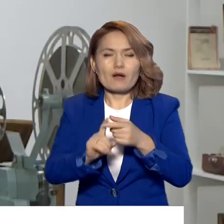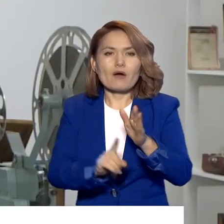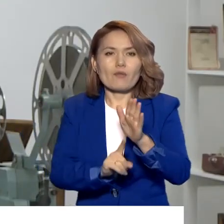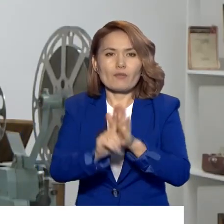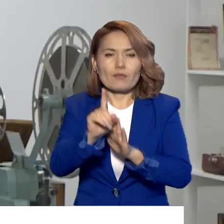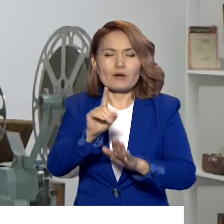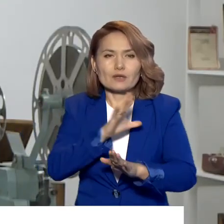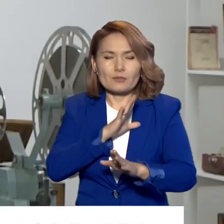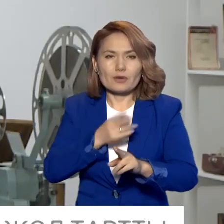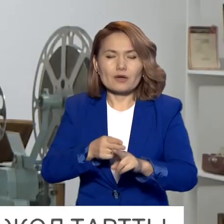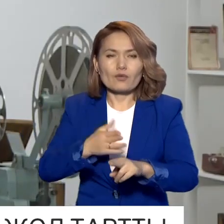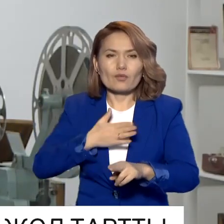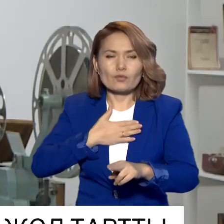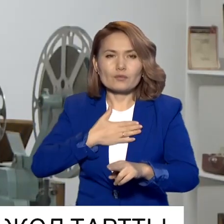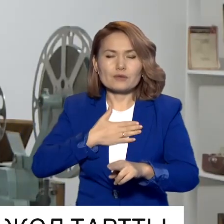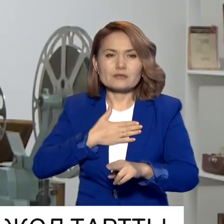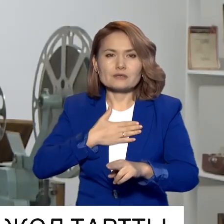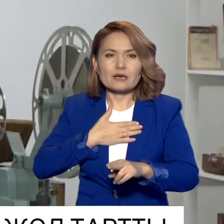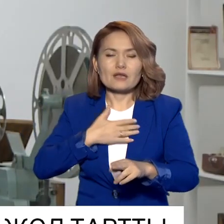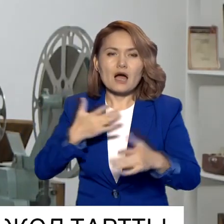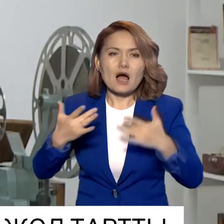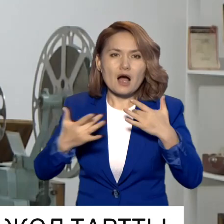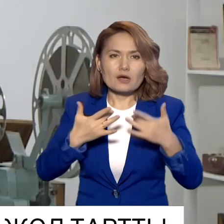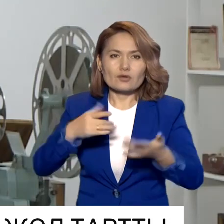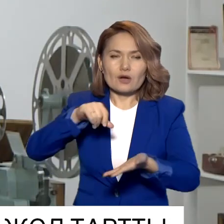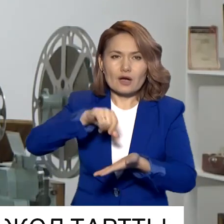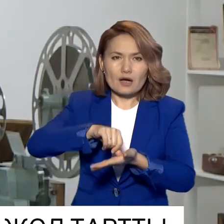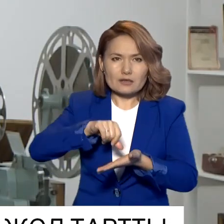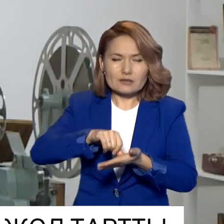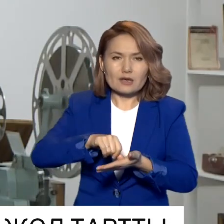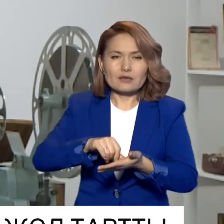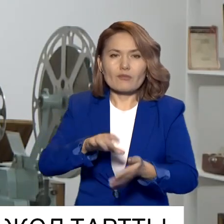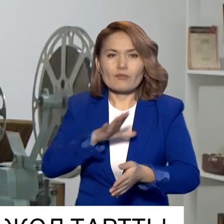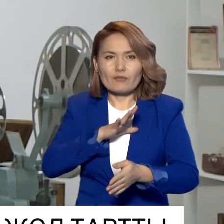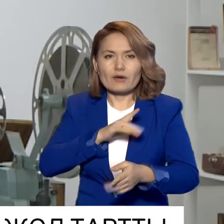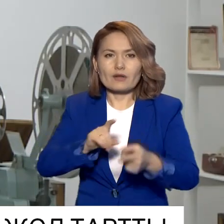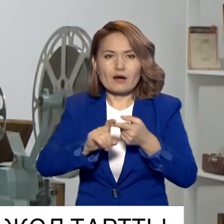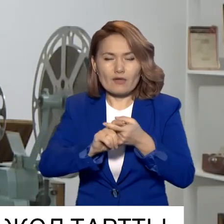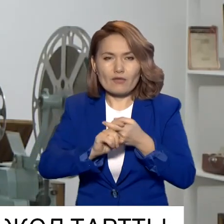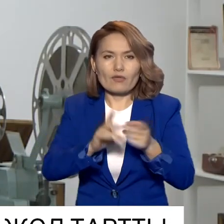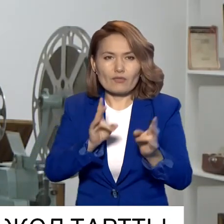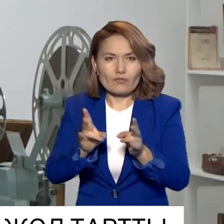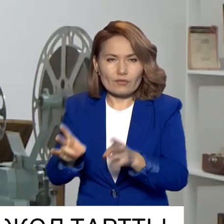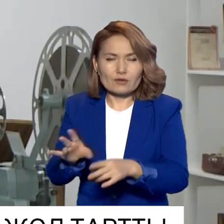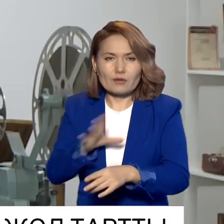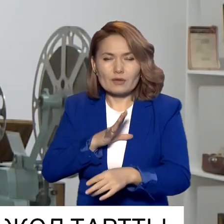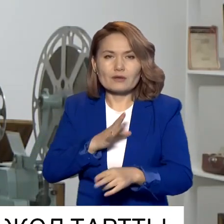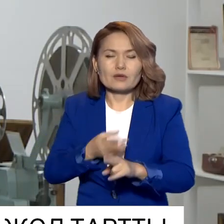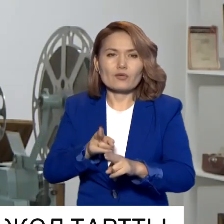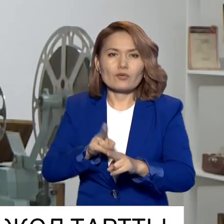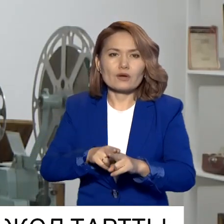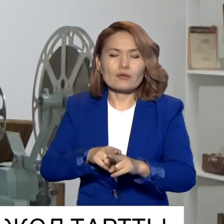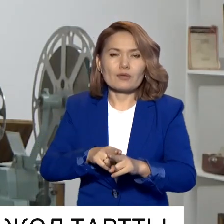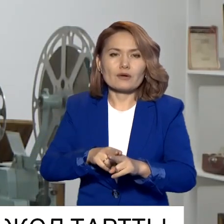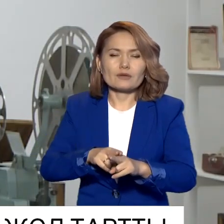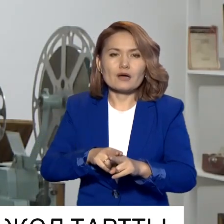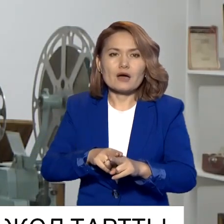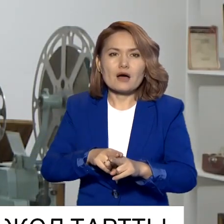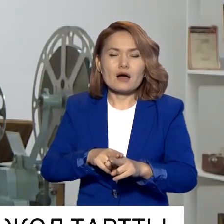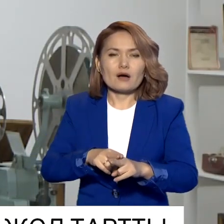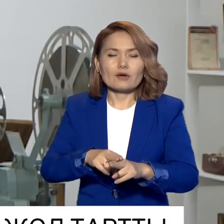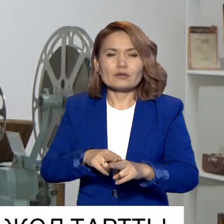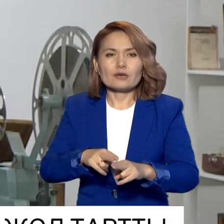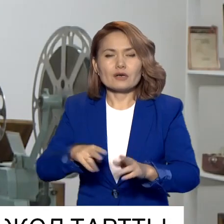кезінде біздің кездерде актерларымыз ауырып қап, кей кездерде түсіретін жерлерге